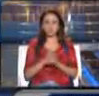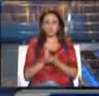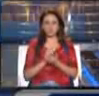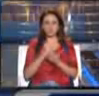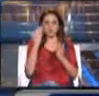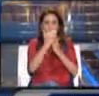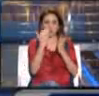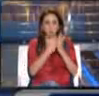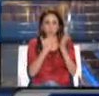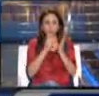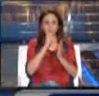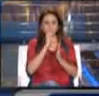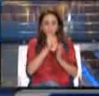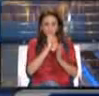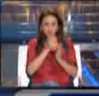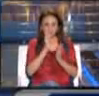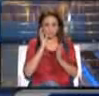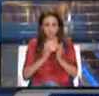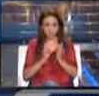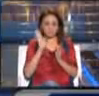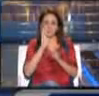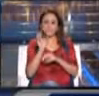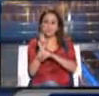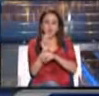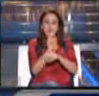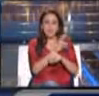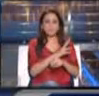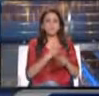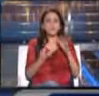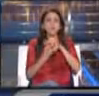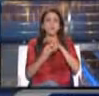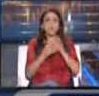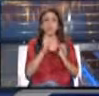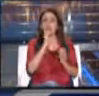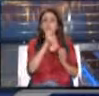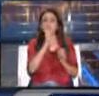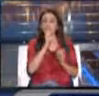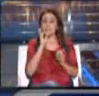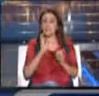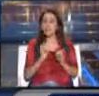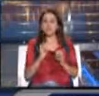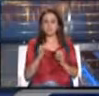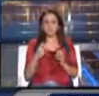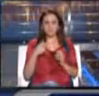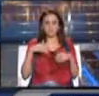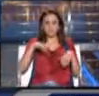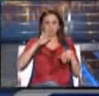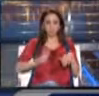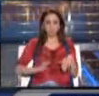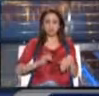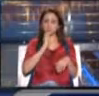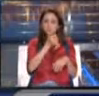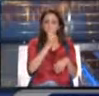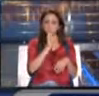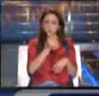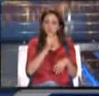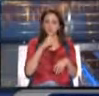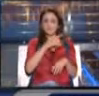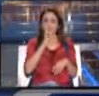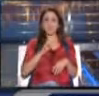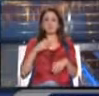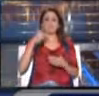للعمل الاعلامي اللي احنا بنعلمه لتلامذتنا في كليات الاعلام هي فكره الحياد، انك انت طالما انت تجلس على كرسي المذيع فانت رجل